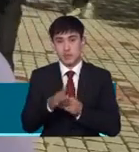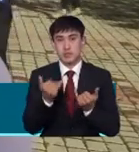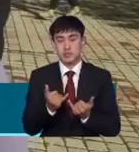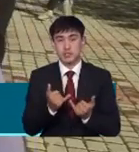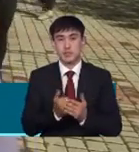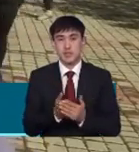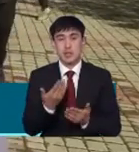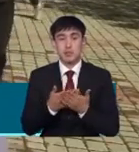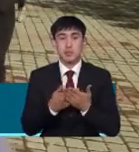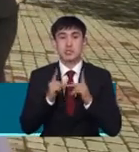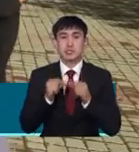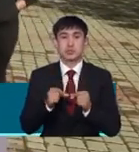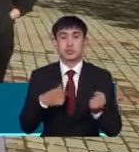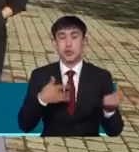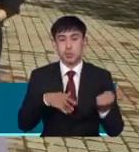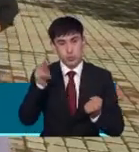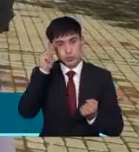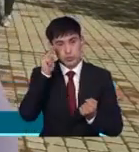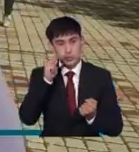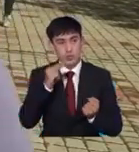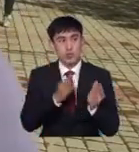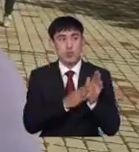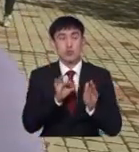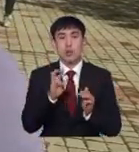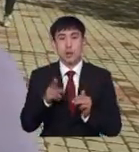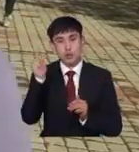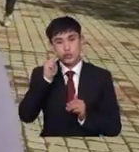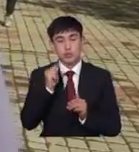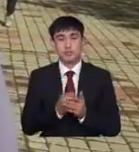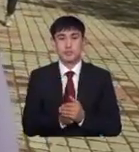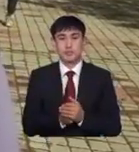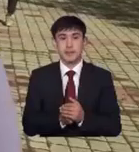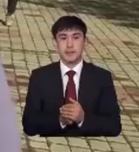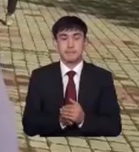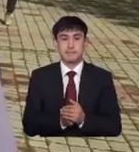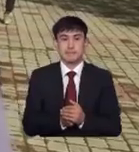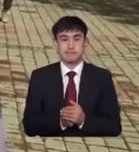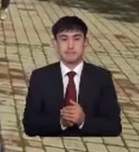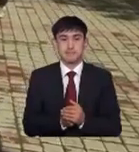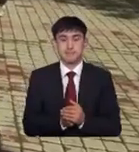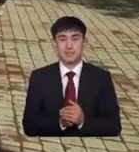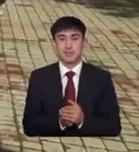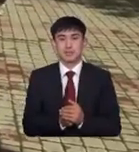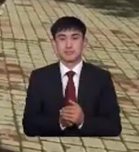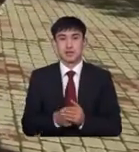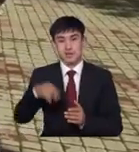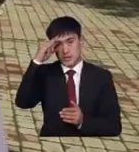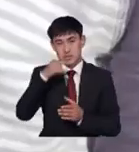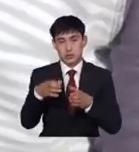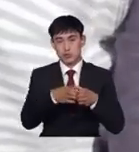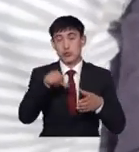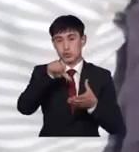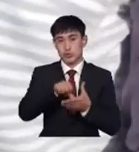Я, например, сейчас хожу Домручью, Тоғызқұмалақ уже самой начала тоже вроде бы казахстанскую